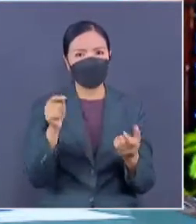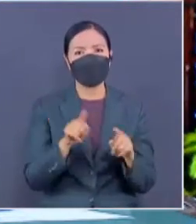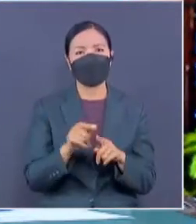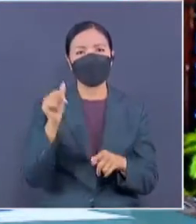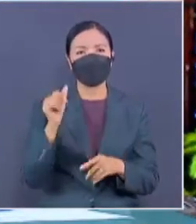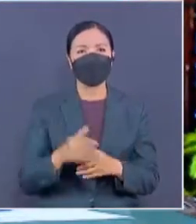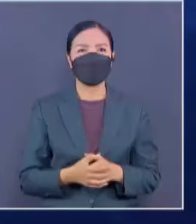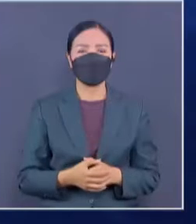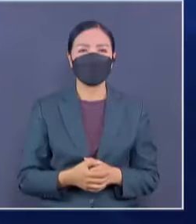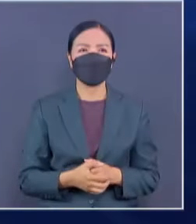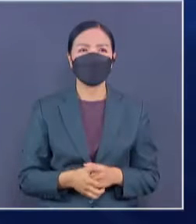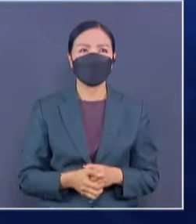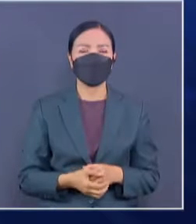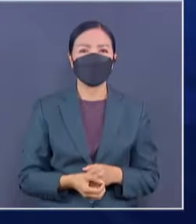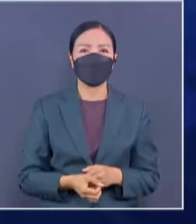เดิมครับ